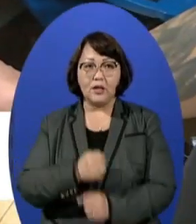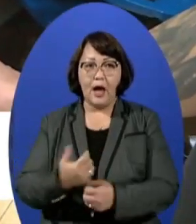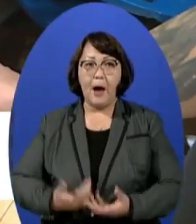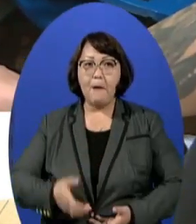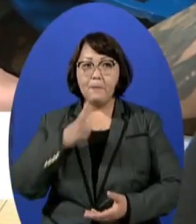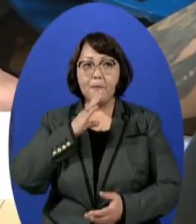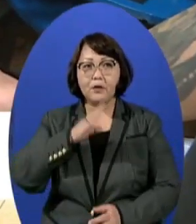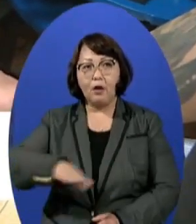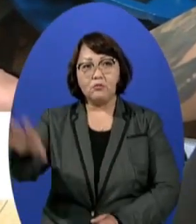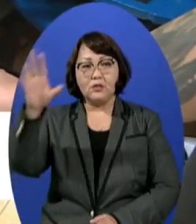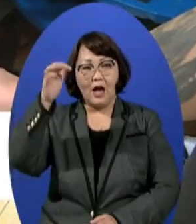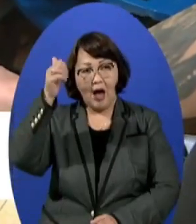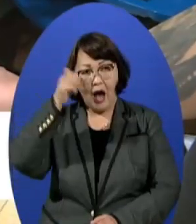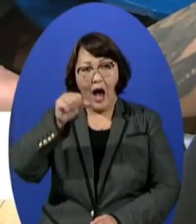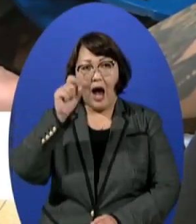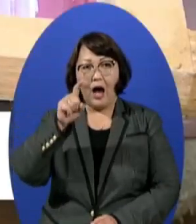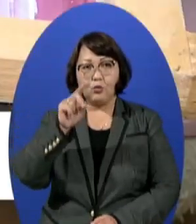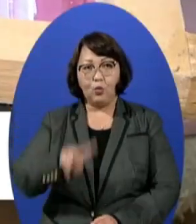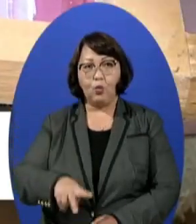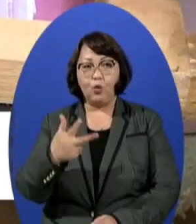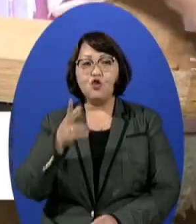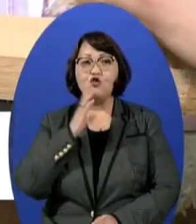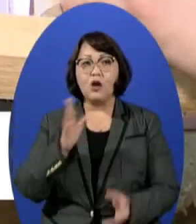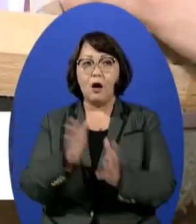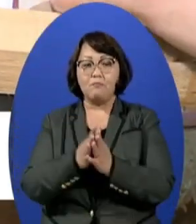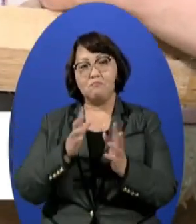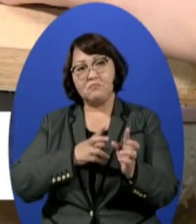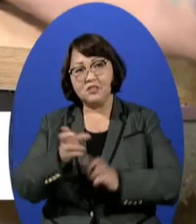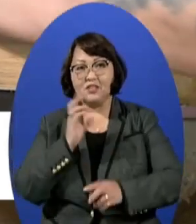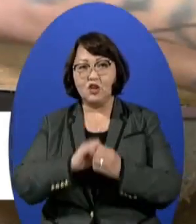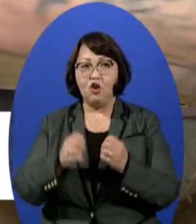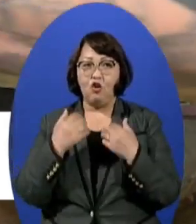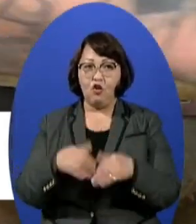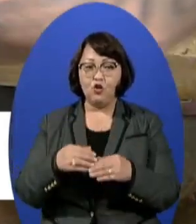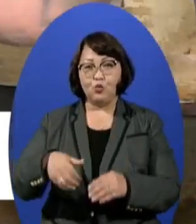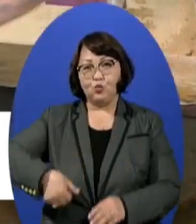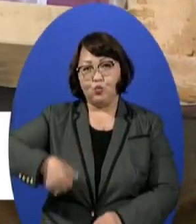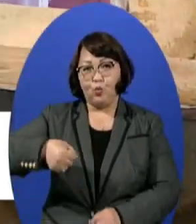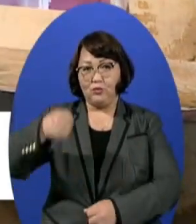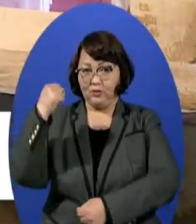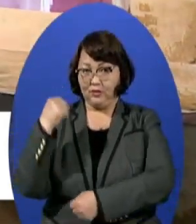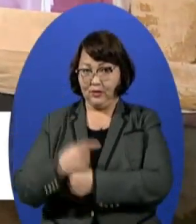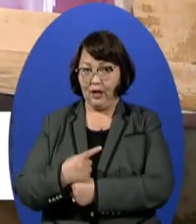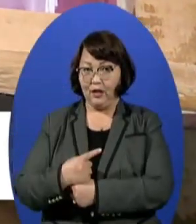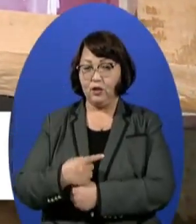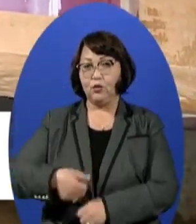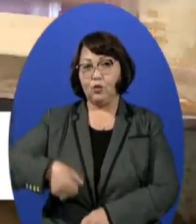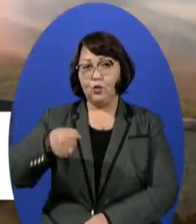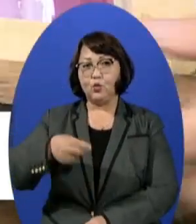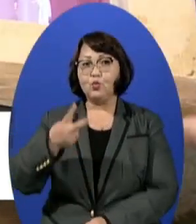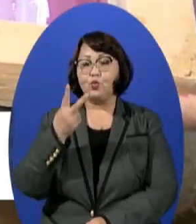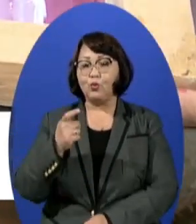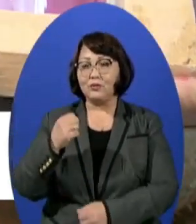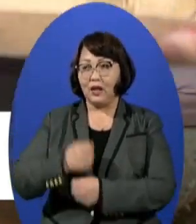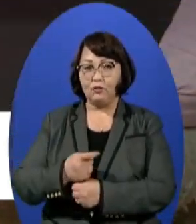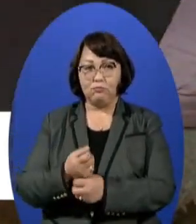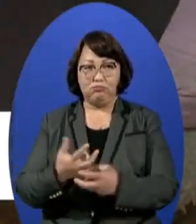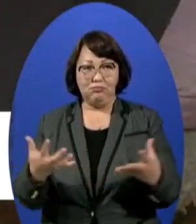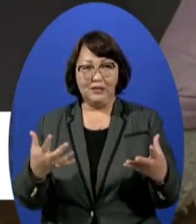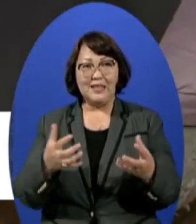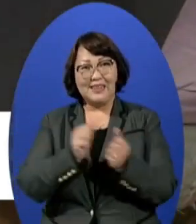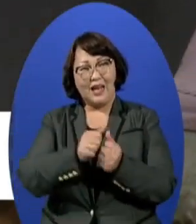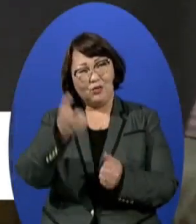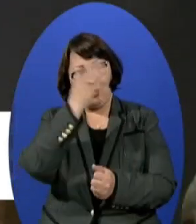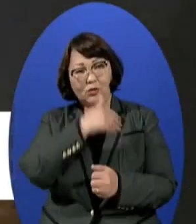3 ээжтэйгээ хамт бизнесээ өргөжүүлж байна. Одоогоор энэ ойдлын газарт цүнхний захиалга орж ирсэн. Захиалгын тоо хэмжээ их байгаа учраас найзыгаа